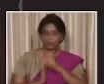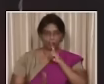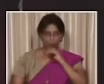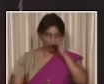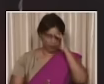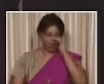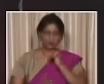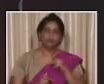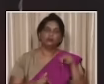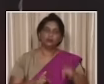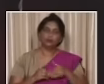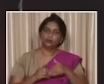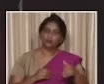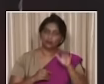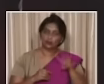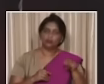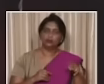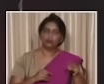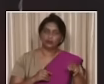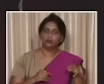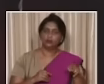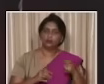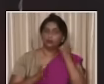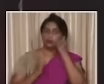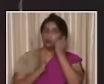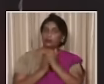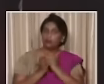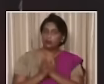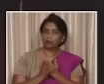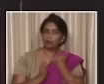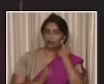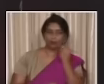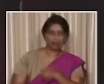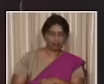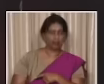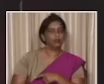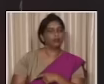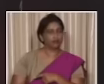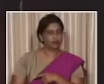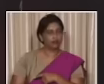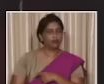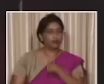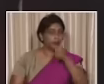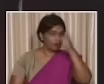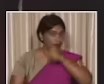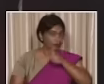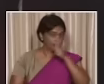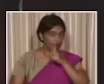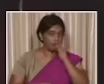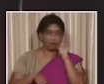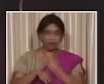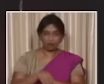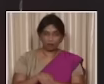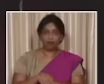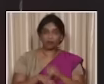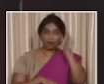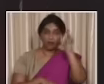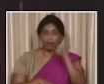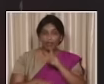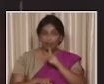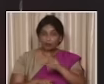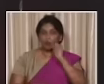කතානායකතුමනි මේ වෙන විට මේ යෝජනාවට පයින් ගහලා හොරකම හෙලිදරව් කරපු පුද්ගලයව අයින්